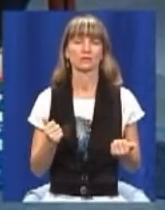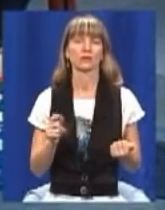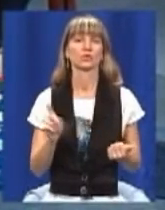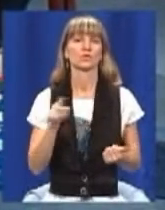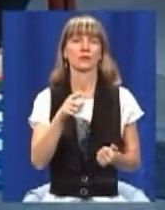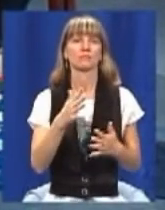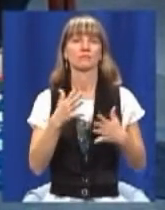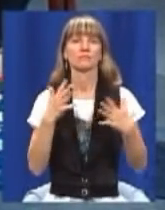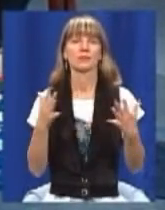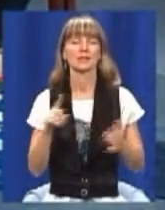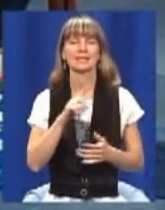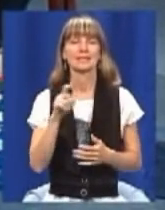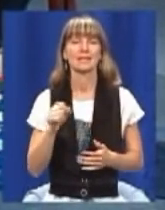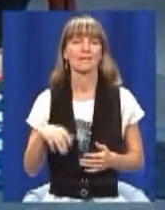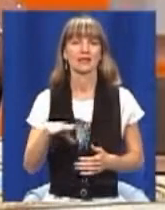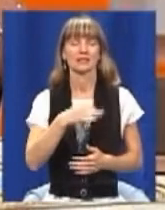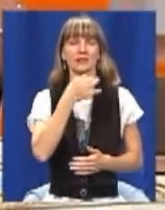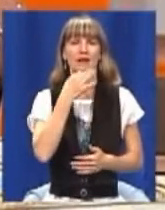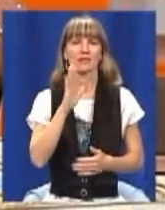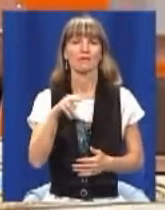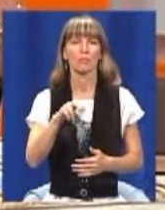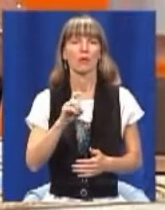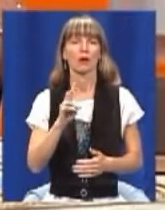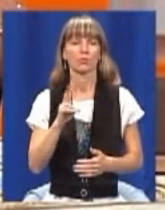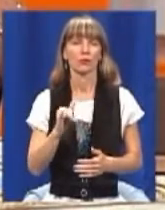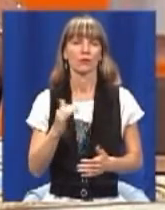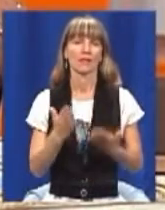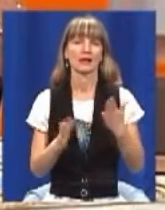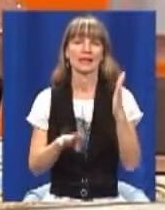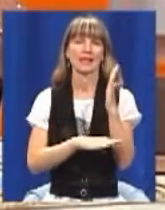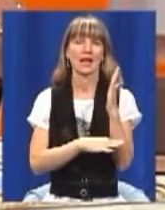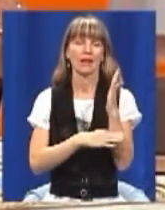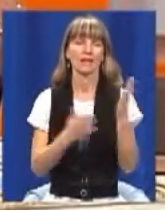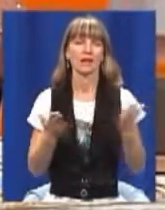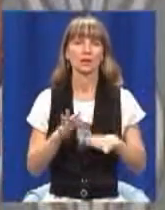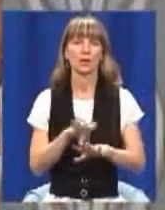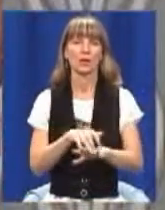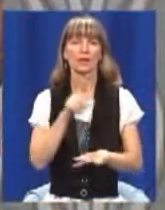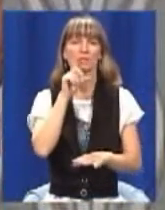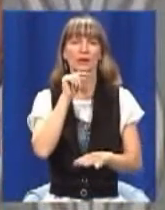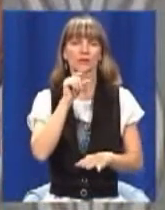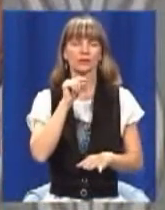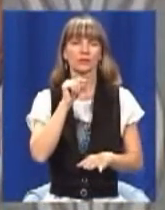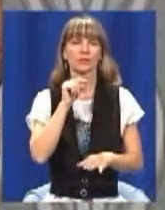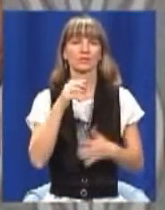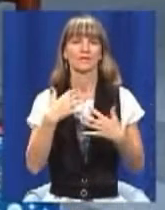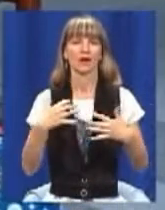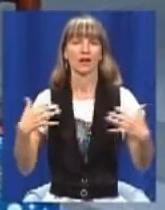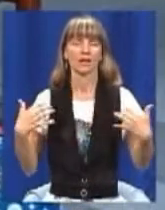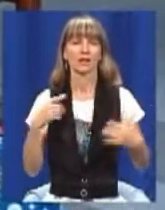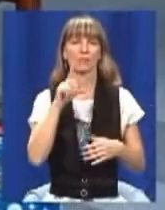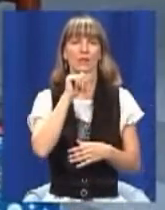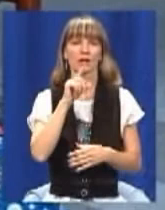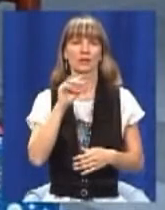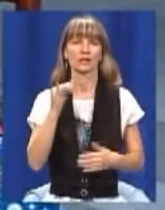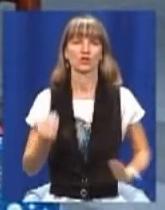що тобі більше за все подобається в парку? Можливо, там, я не знаю, дерева, якісь там котики, пташки, що літають? Тварини, пташки та